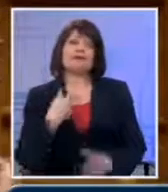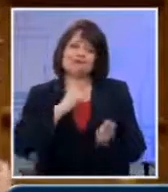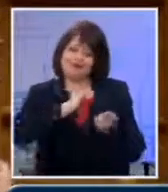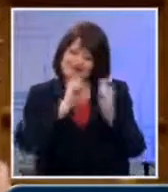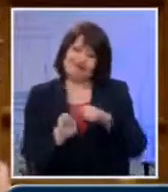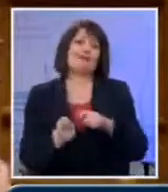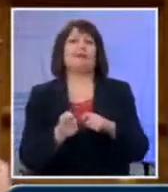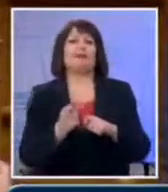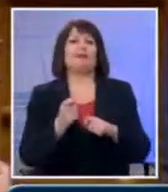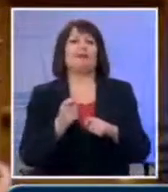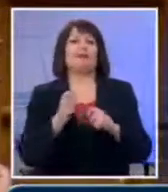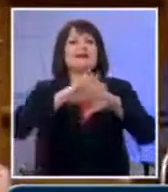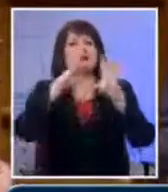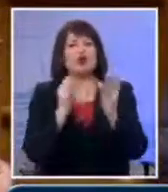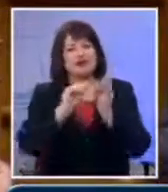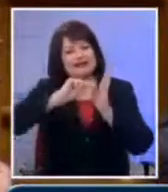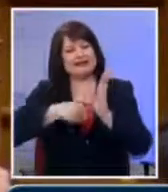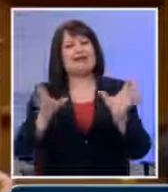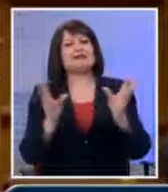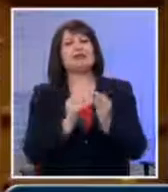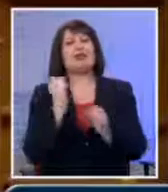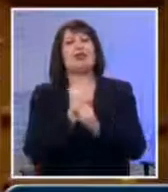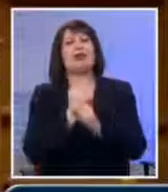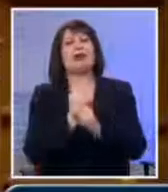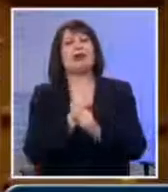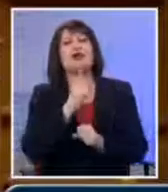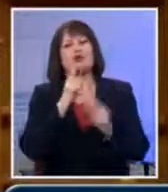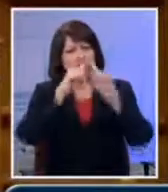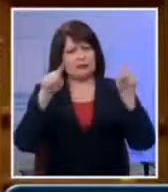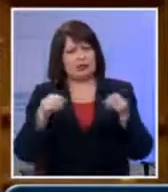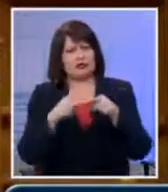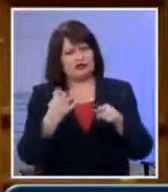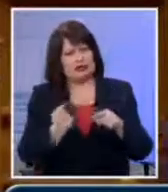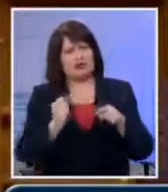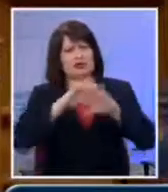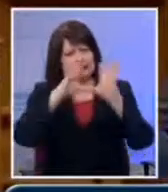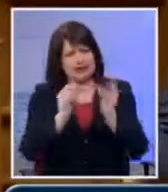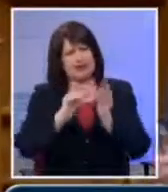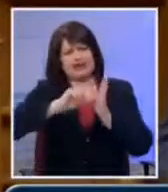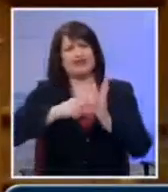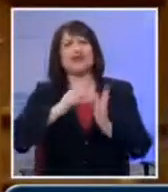αποκαταστήσουμε τις συλλογικές συμβάσεις εργασίας όπως υπάρχει πλαίσιο συλλογικό συμβάσιο σε